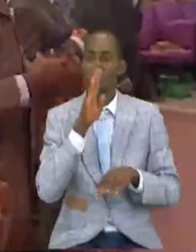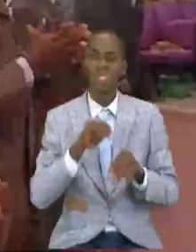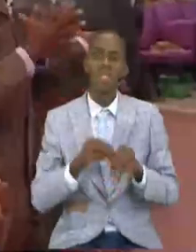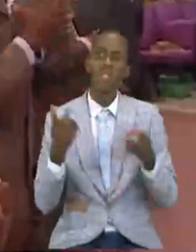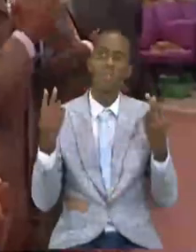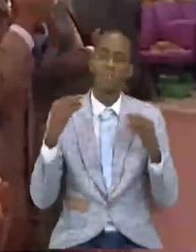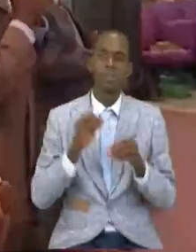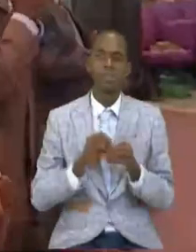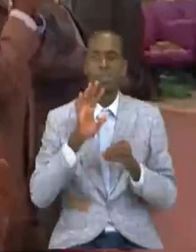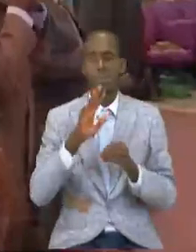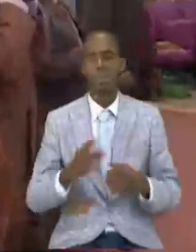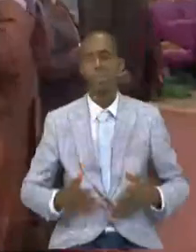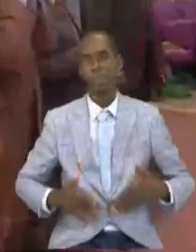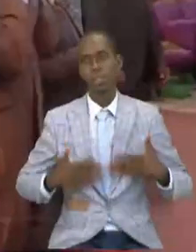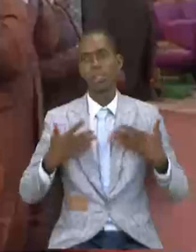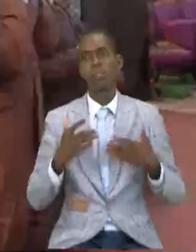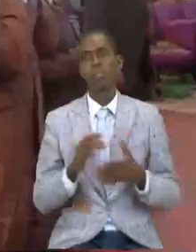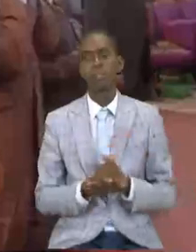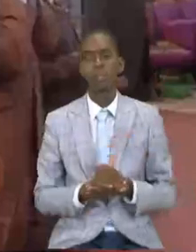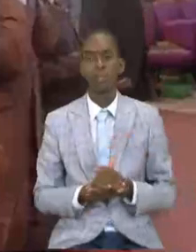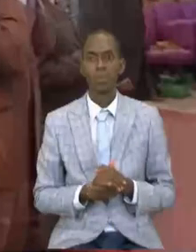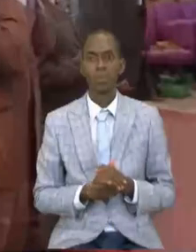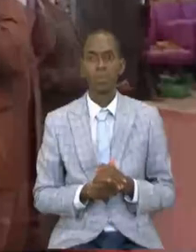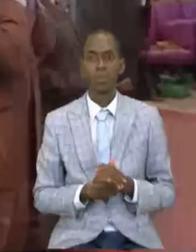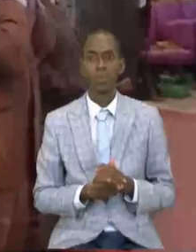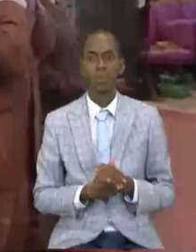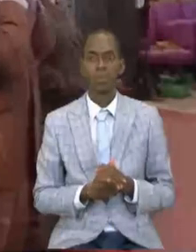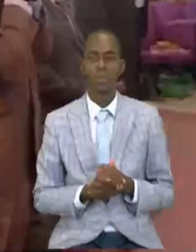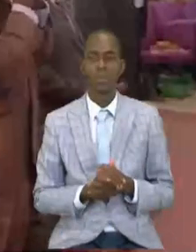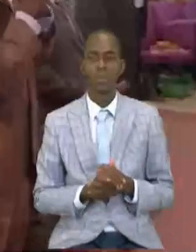Ne permettez pas au calvaire d'être en vain dans votre vie.